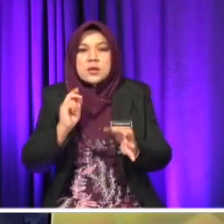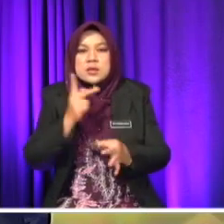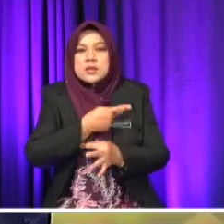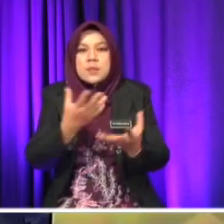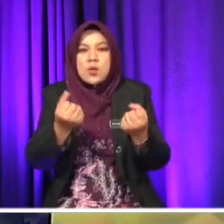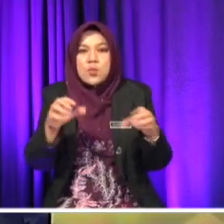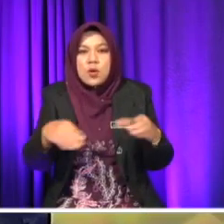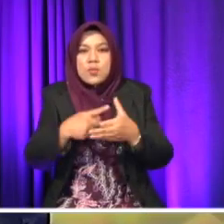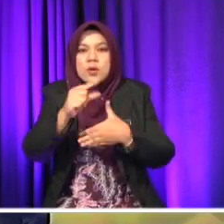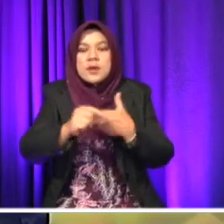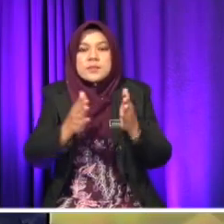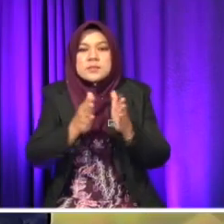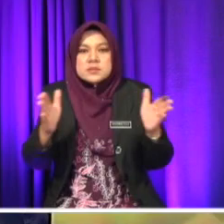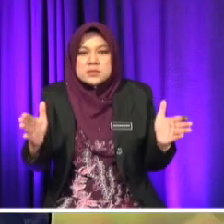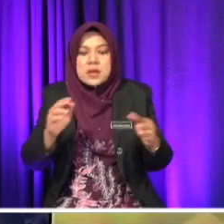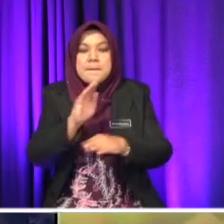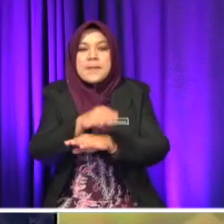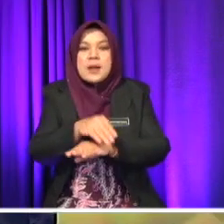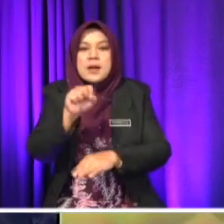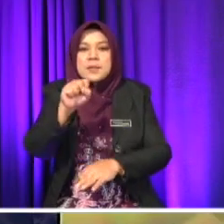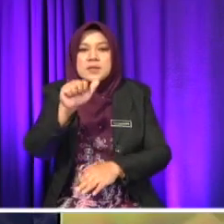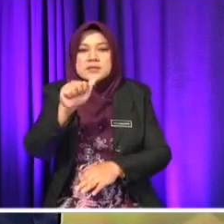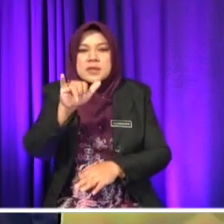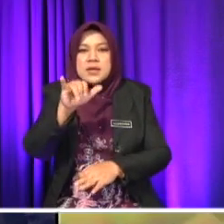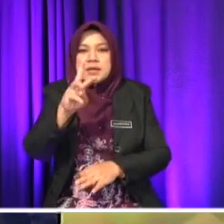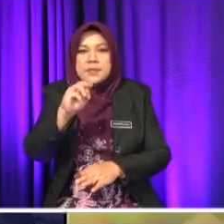bersama malam sayembara puisi